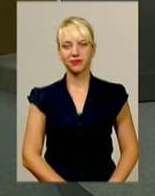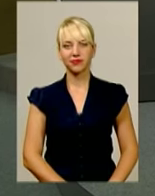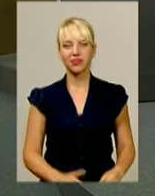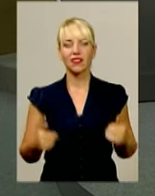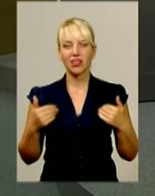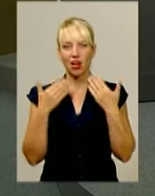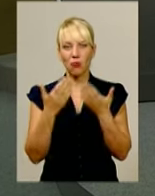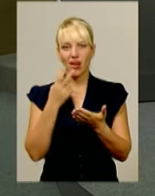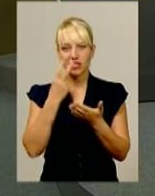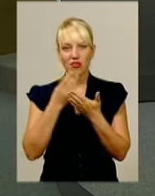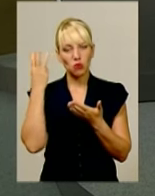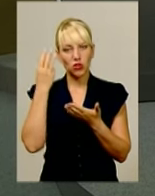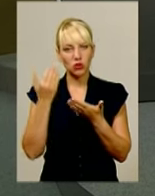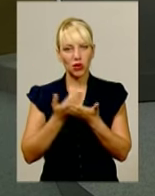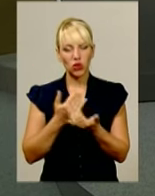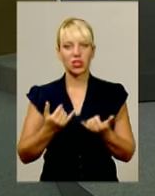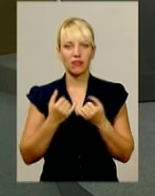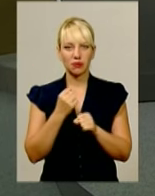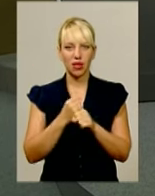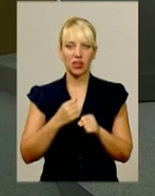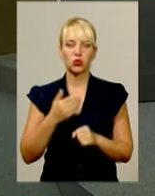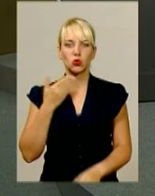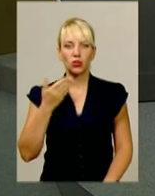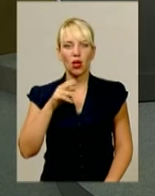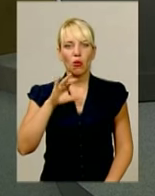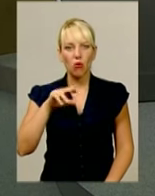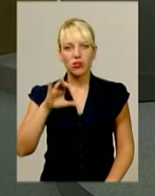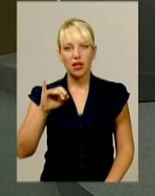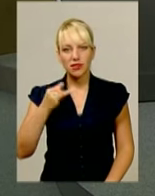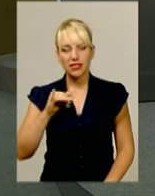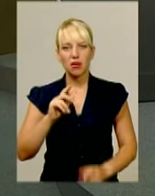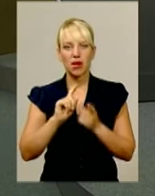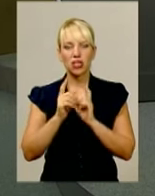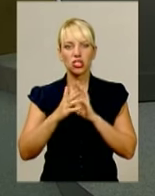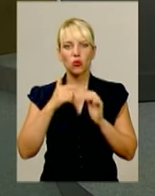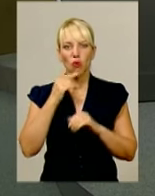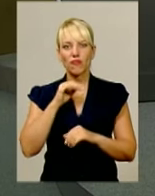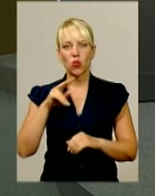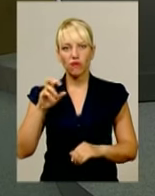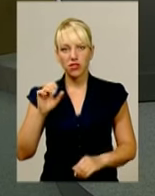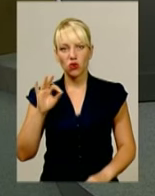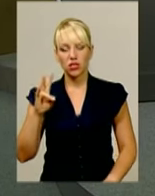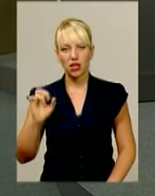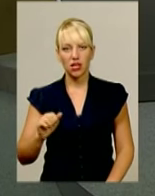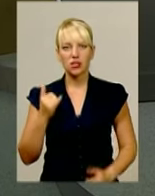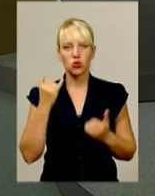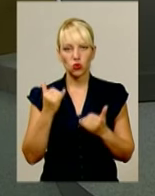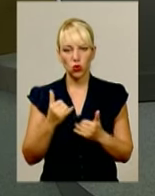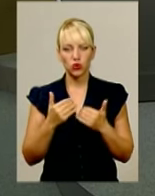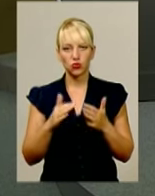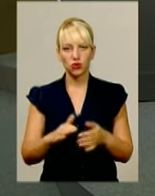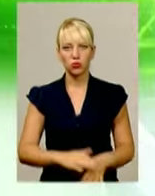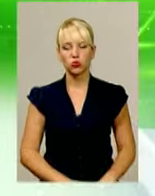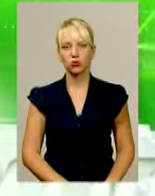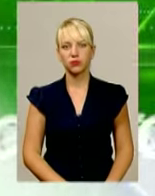Вітаємо вас в ефірі «Подільська панорама» у студії Віталій Постемський, переклад на жестову мову Оксана Фіновська. Сьогодні у випуску.